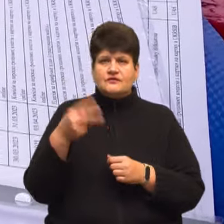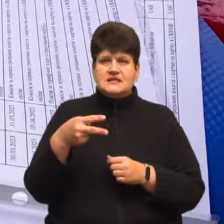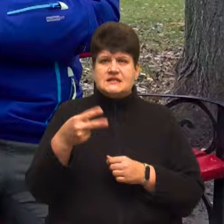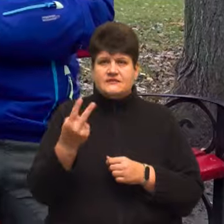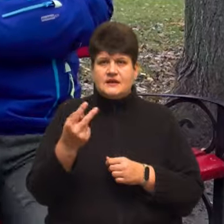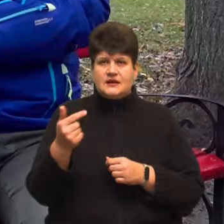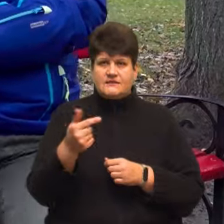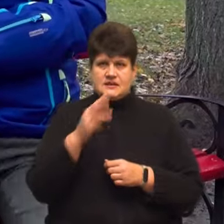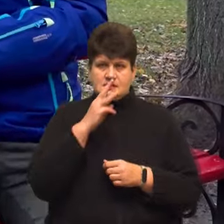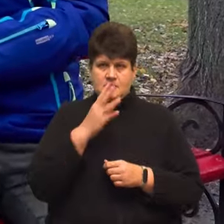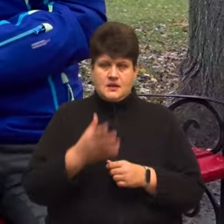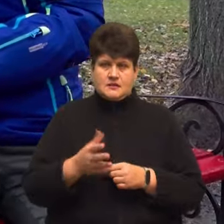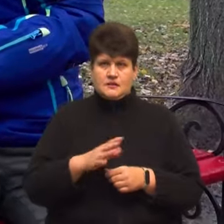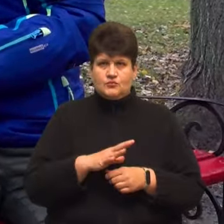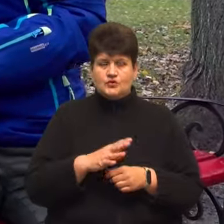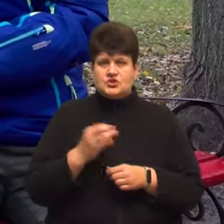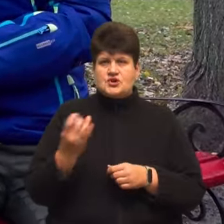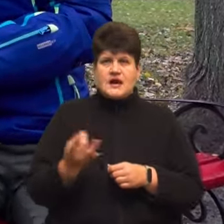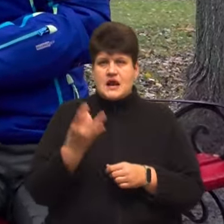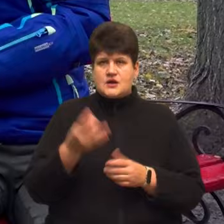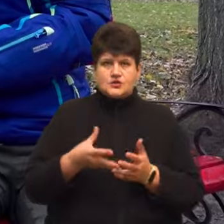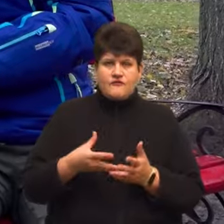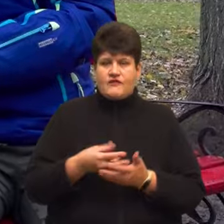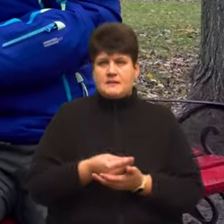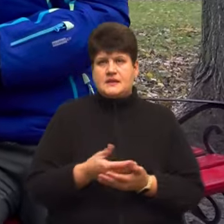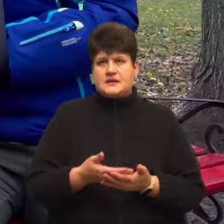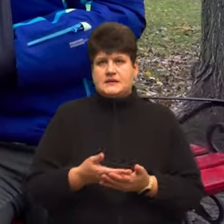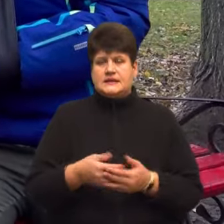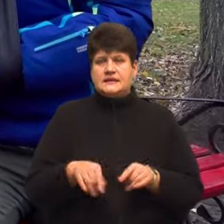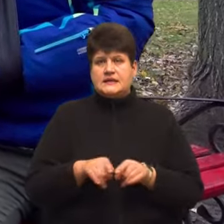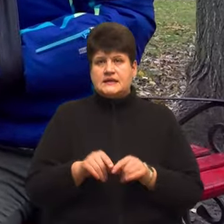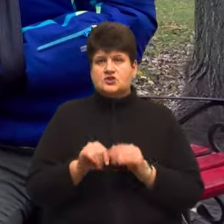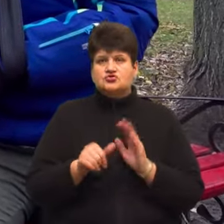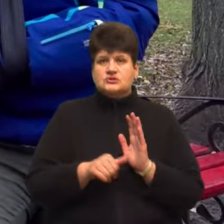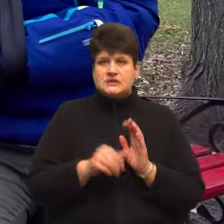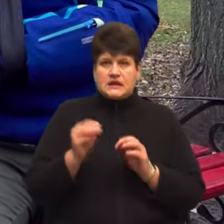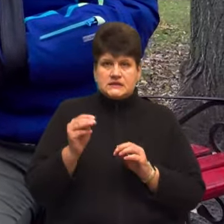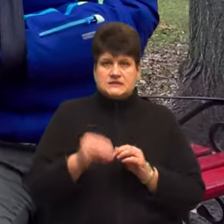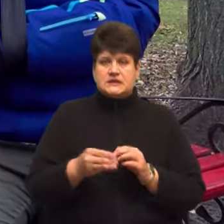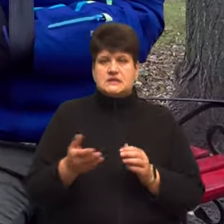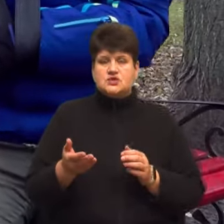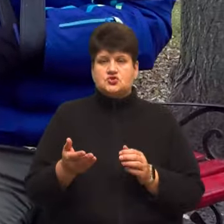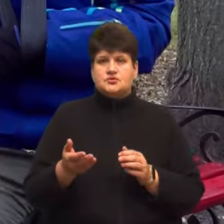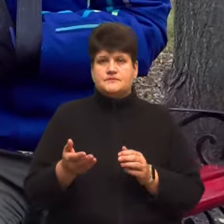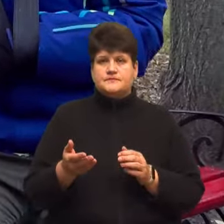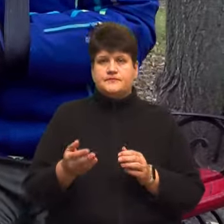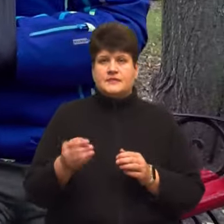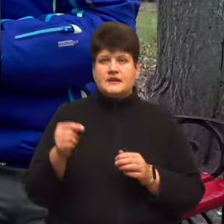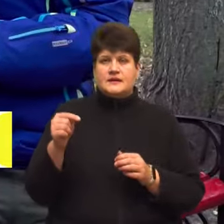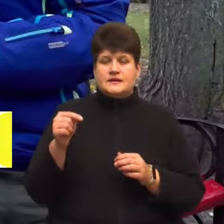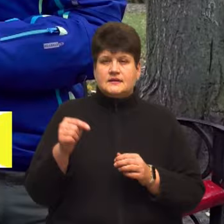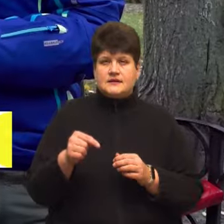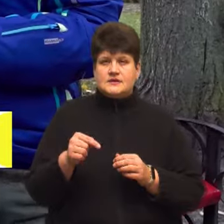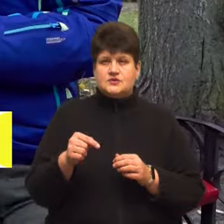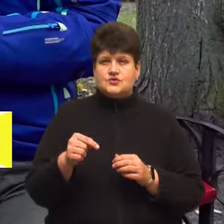зарплати були ще разові виплати такі як 16 000 000